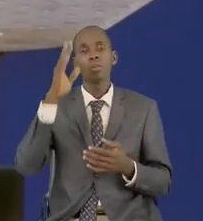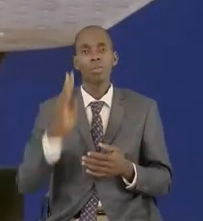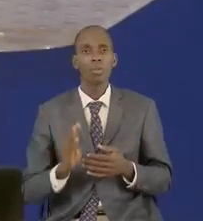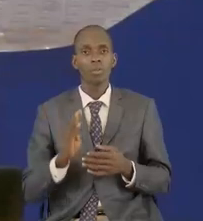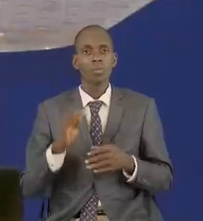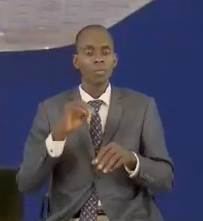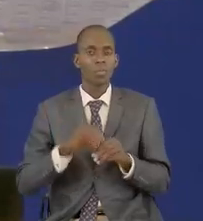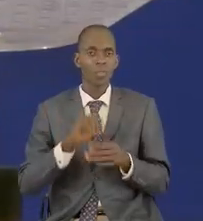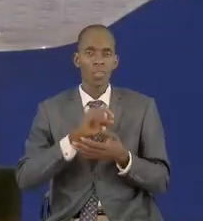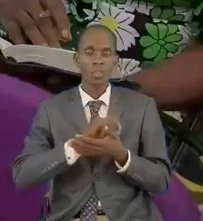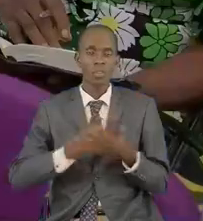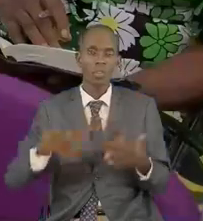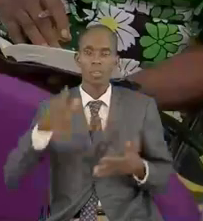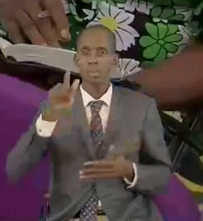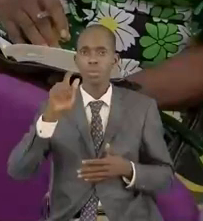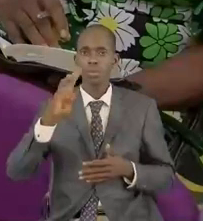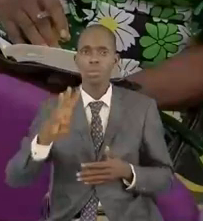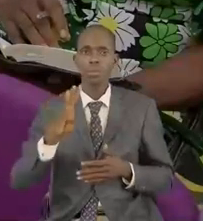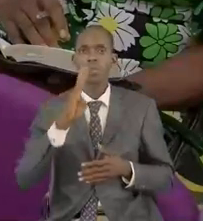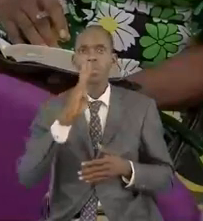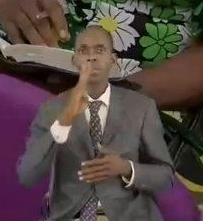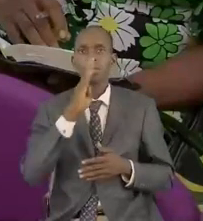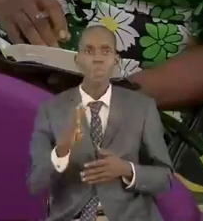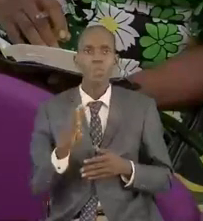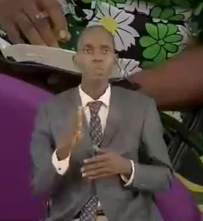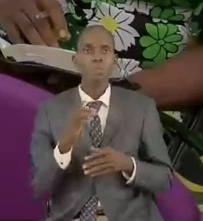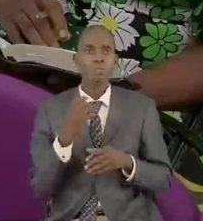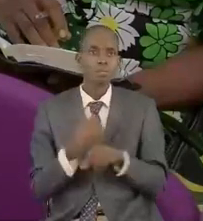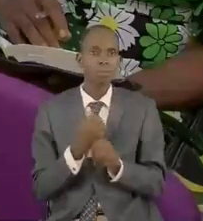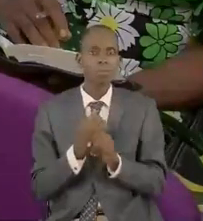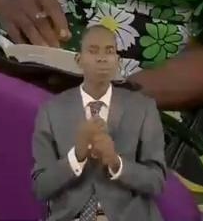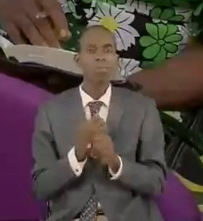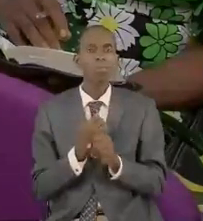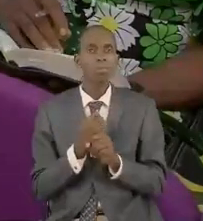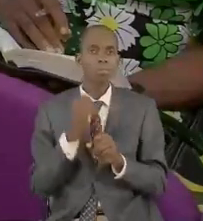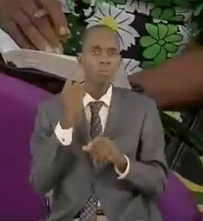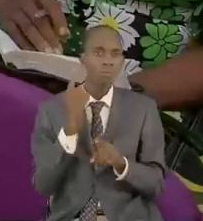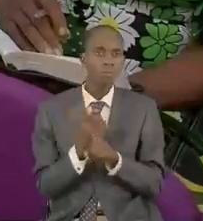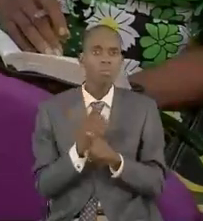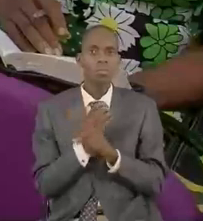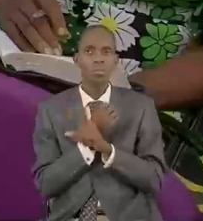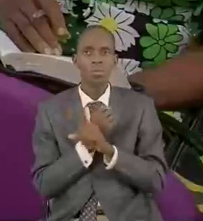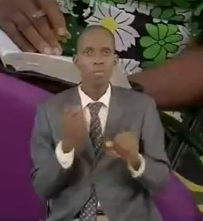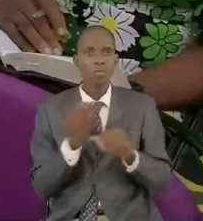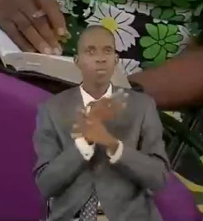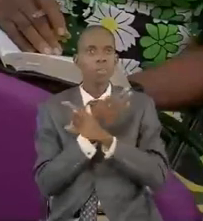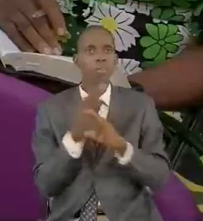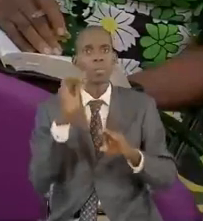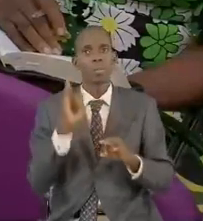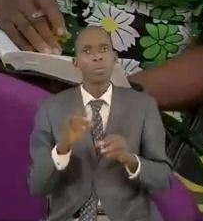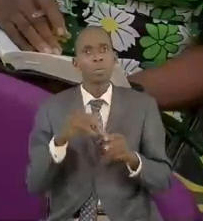24e et ils sont gratuitement justifiés que je sois Juifs